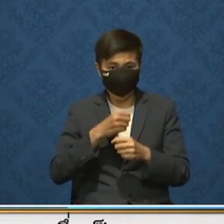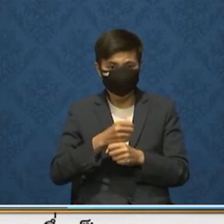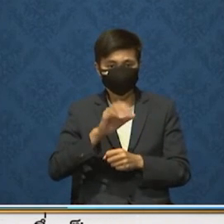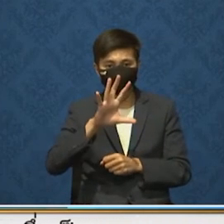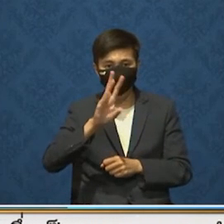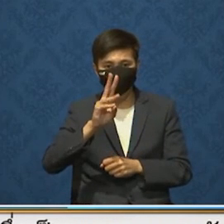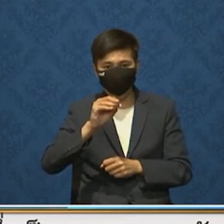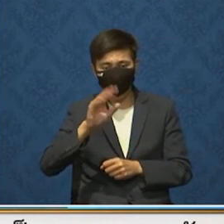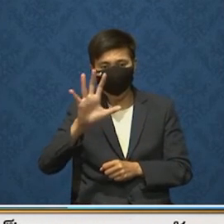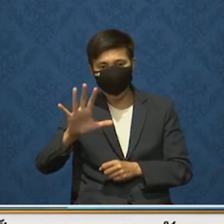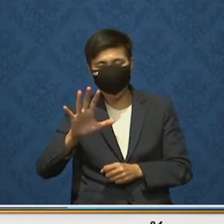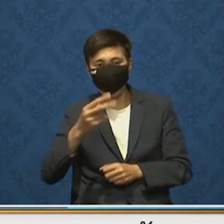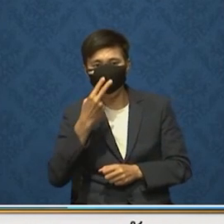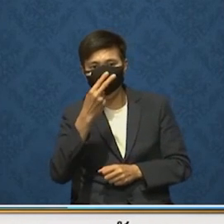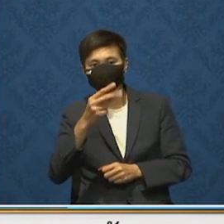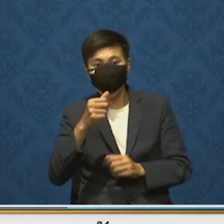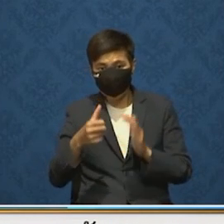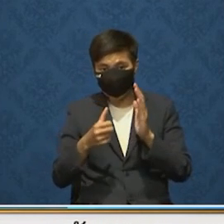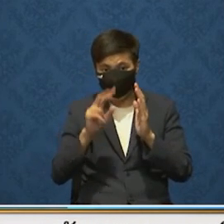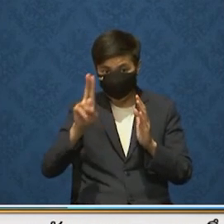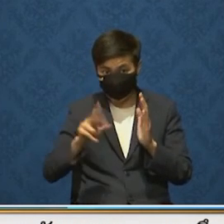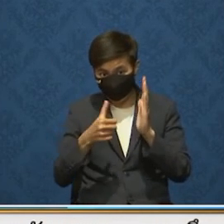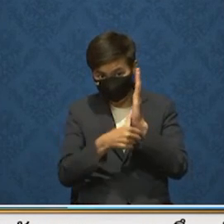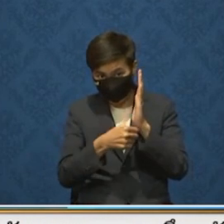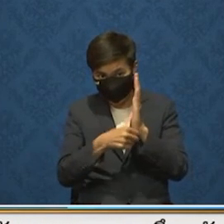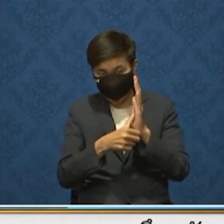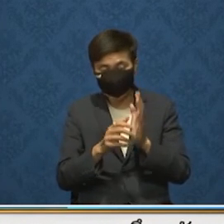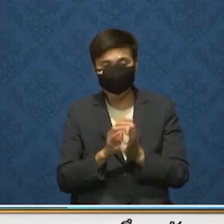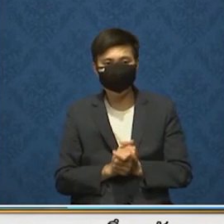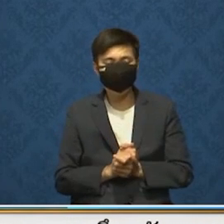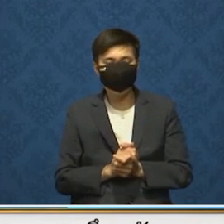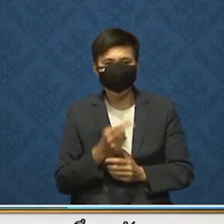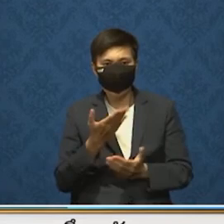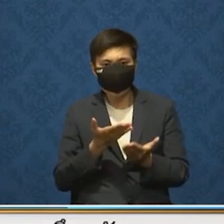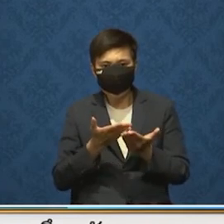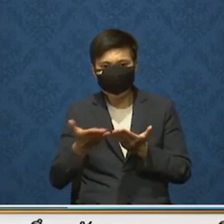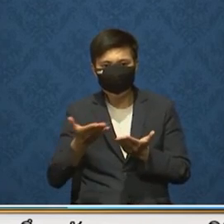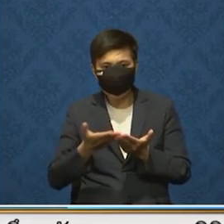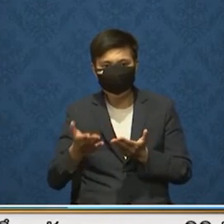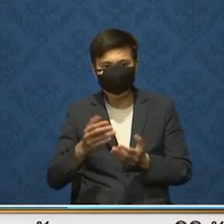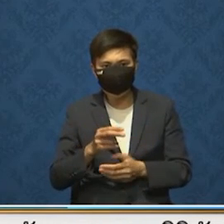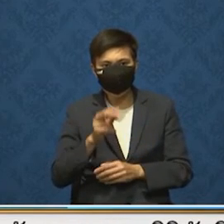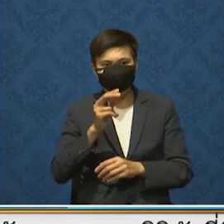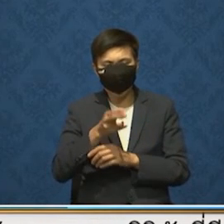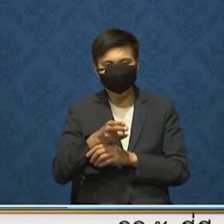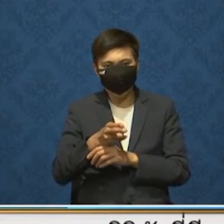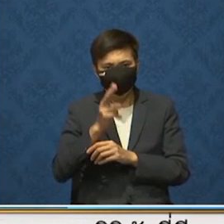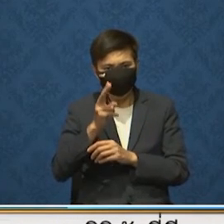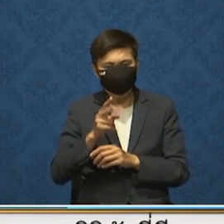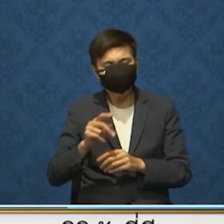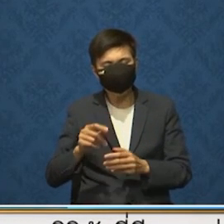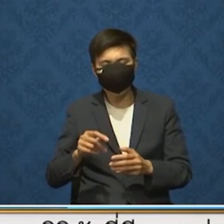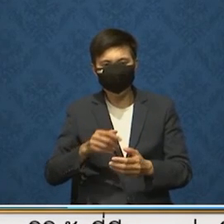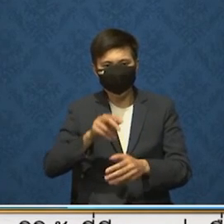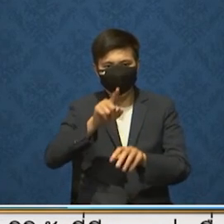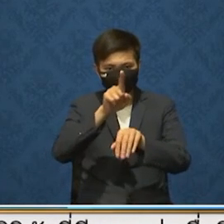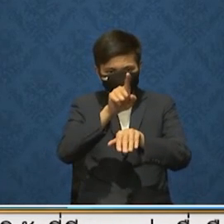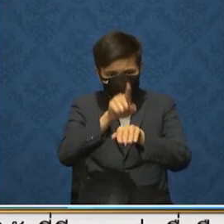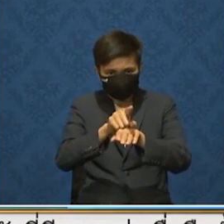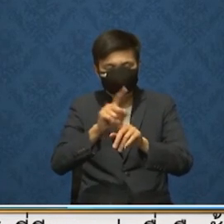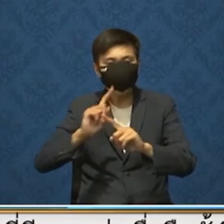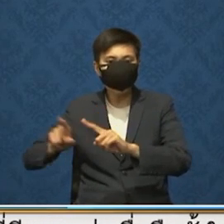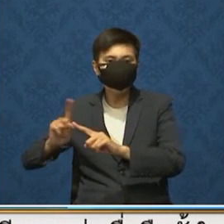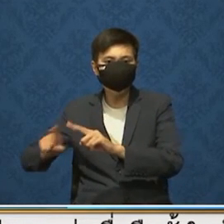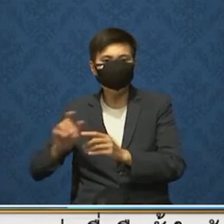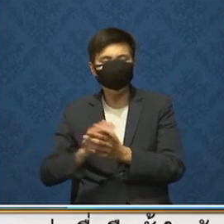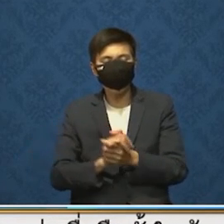พระ 4 ของพน้องไปซื้ออวุธนะครับอเฉพาะไปซ้ออาธอย่ไรบ้างถ.บ.ชายง